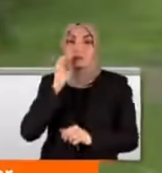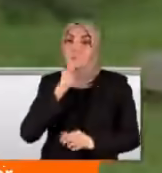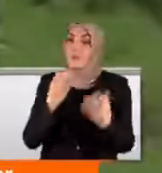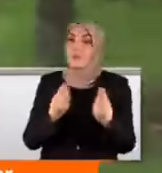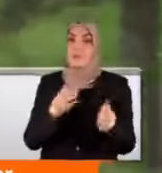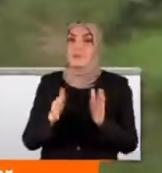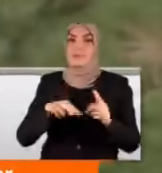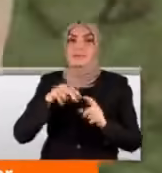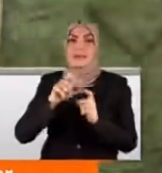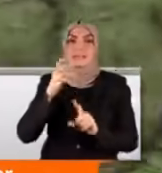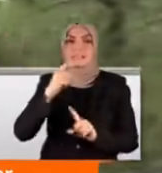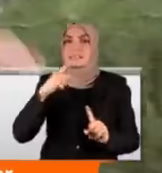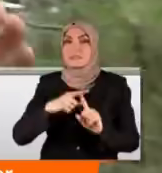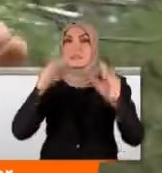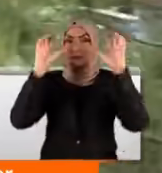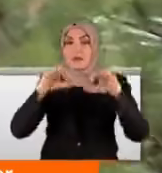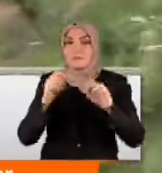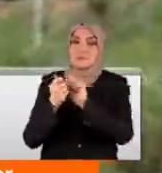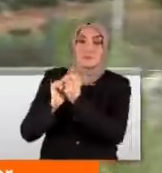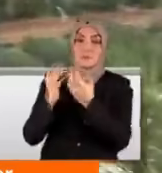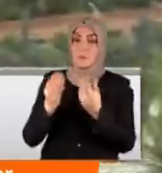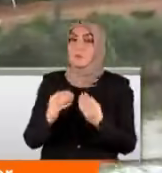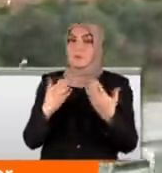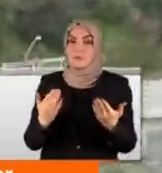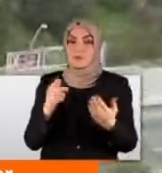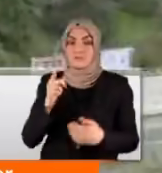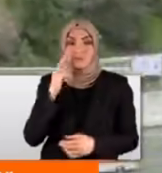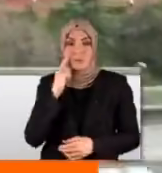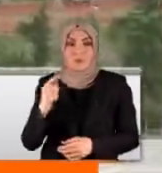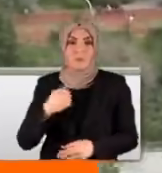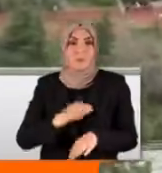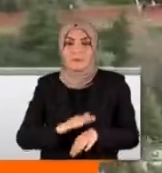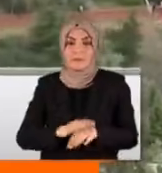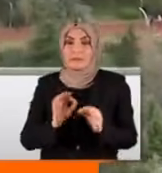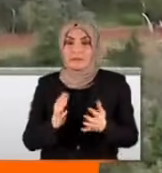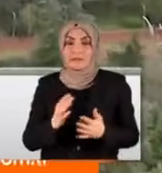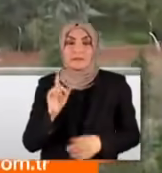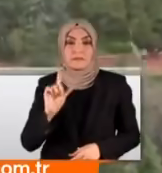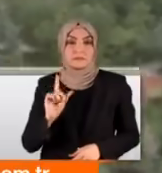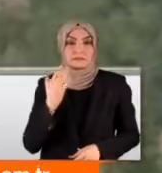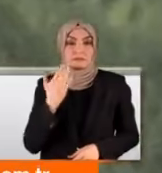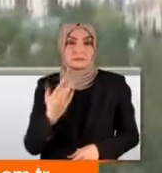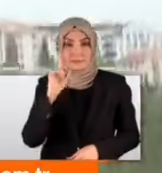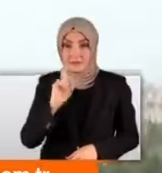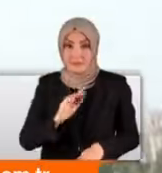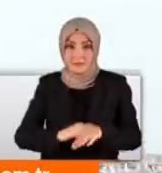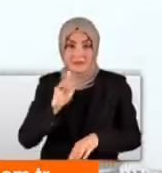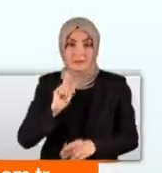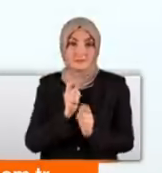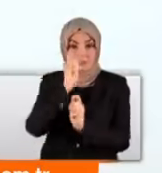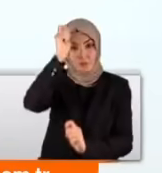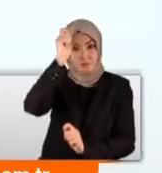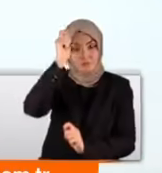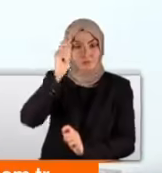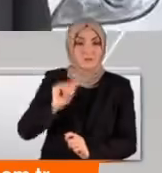dönüşme riski var peki bu asit yağmurlarına karşı ne yapmamız gerekiyor ilk yapmanız gereken şey ise yanınızda mutlaka bir şemsiye